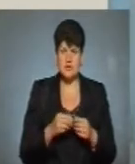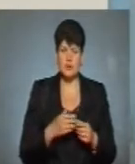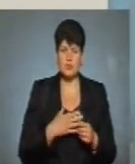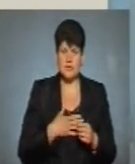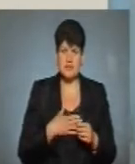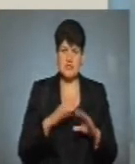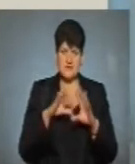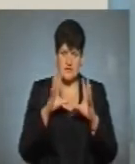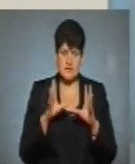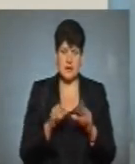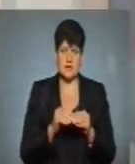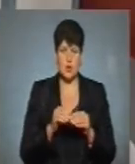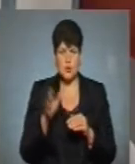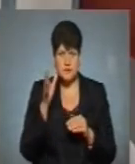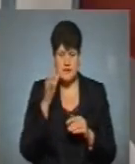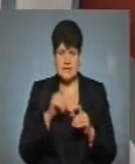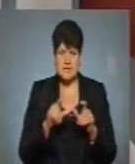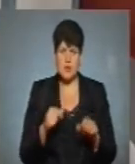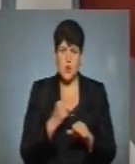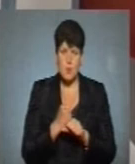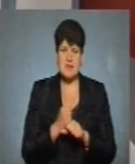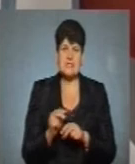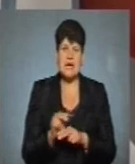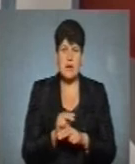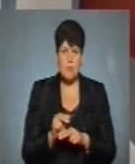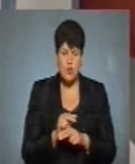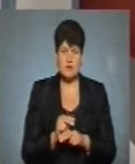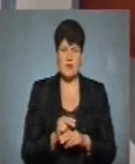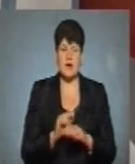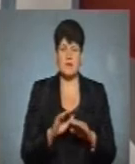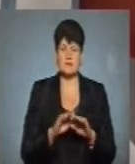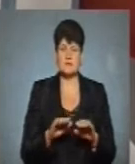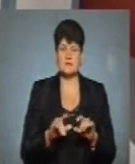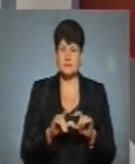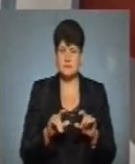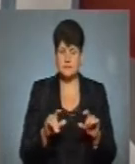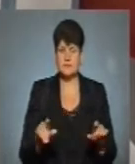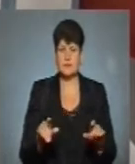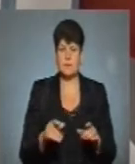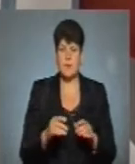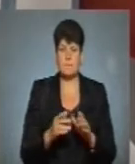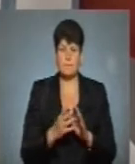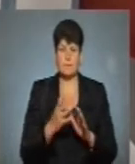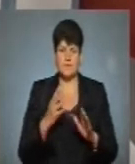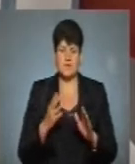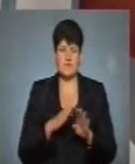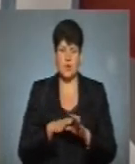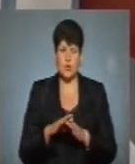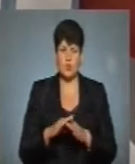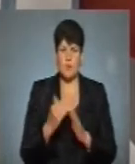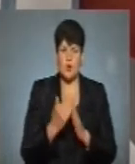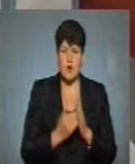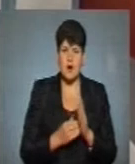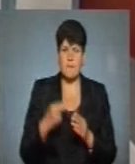загальних освітніх закладах робляться ремонти, але в дошкільних установах ми почергово виконуємо програму, закупляємо